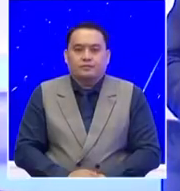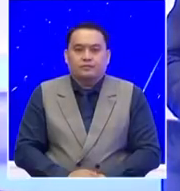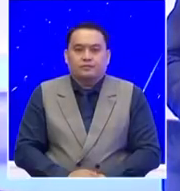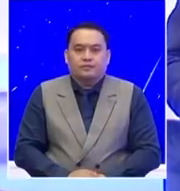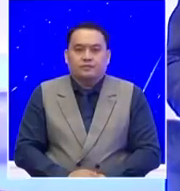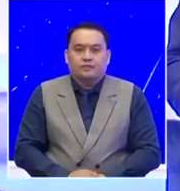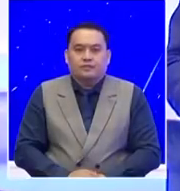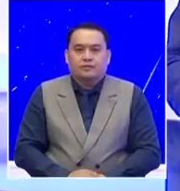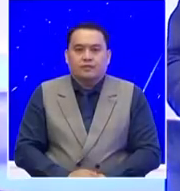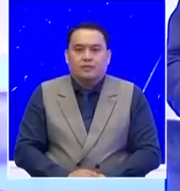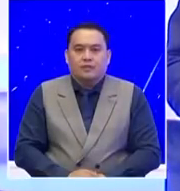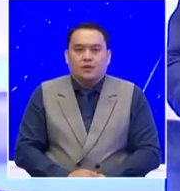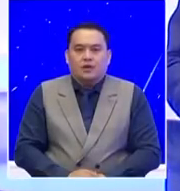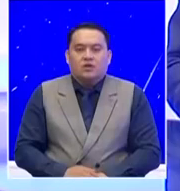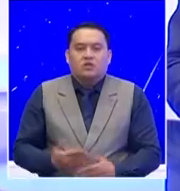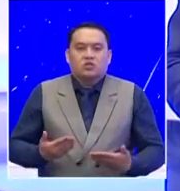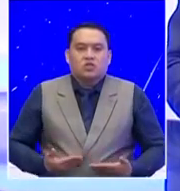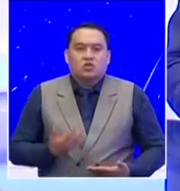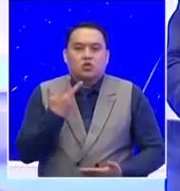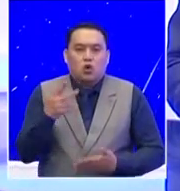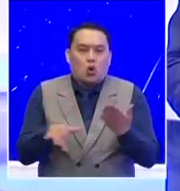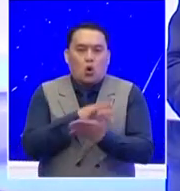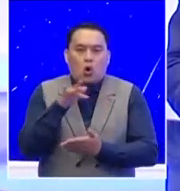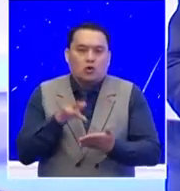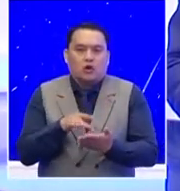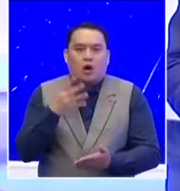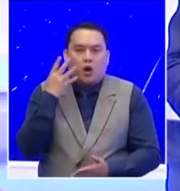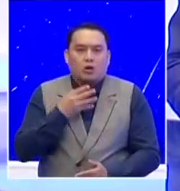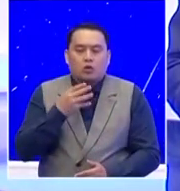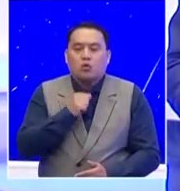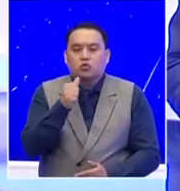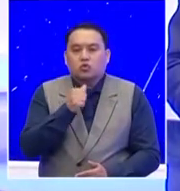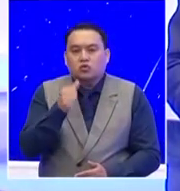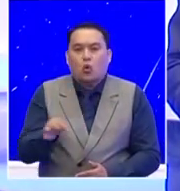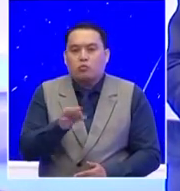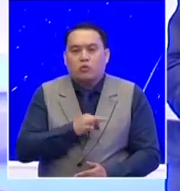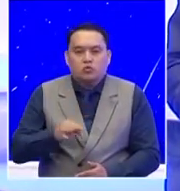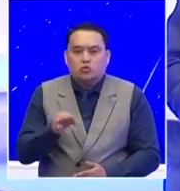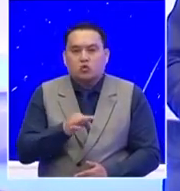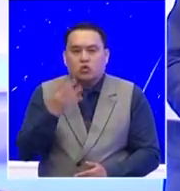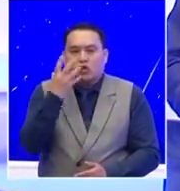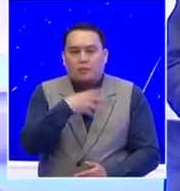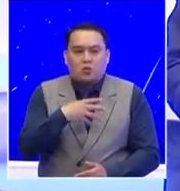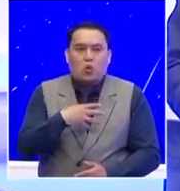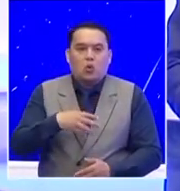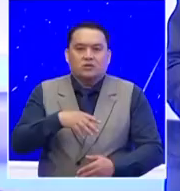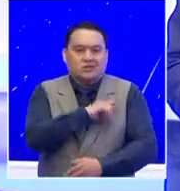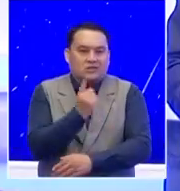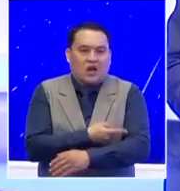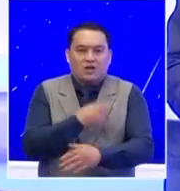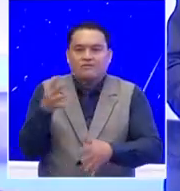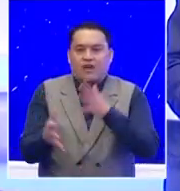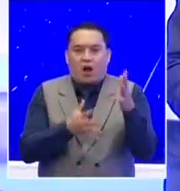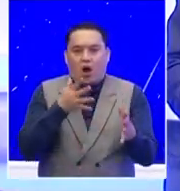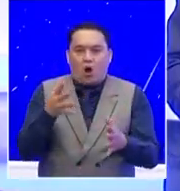Продолжаем выпуск. Из-за непогоды жители трех городов Костанайской области остались без воды, электричества и тепла. Сильным ветром в